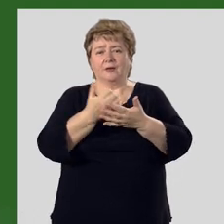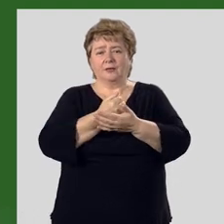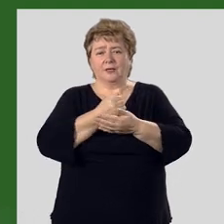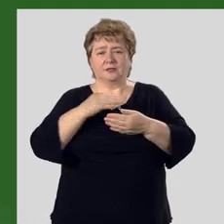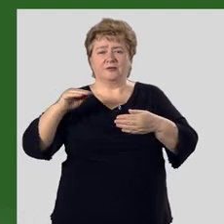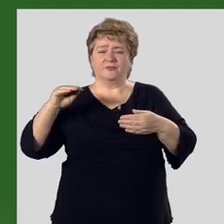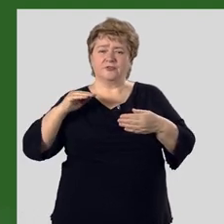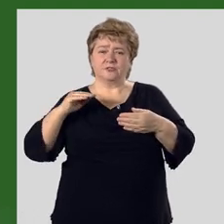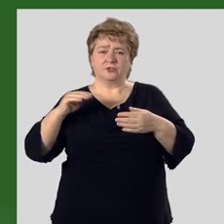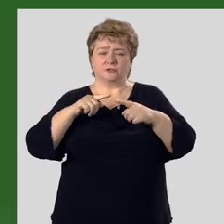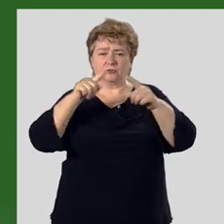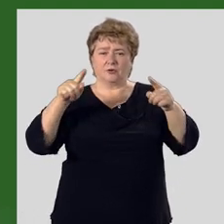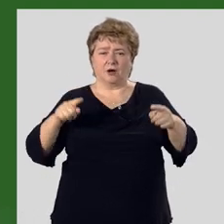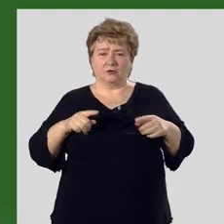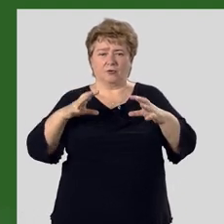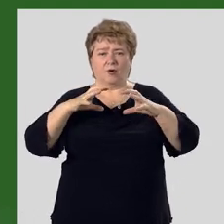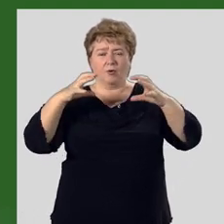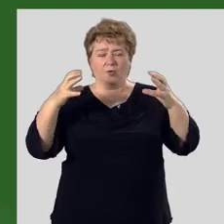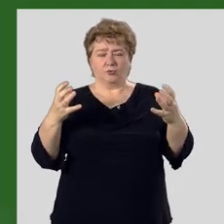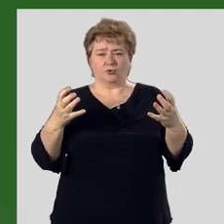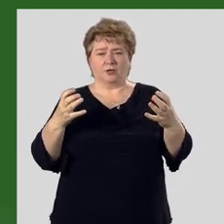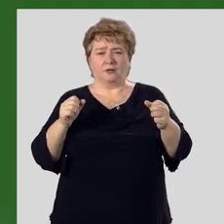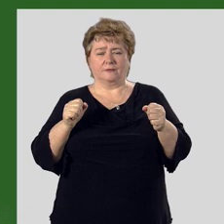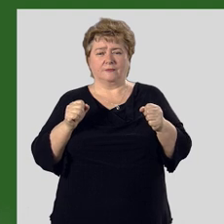Найдите физическую карту полушарий.